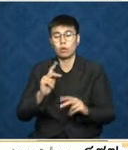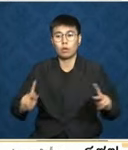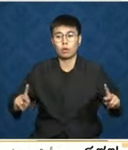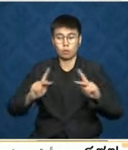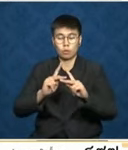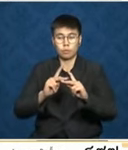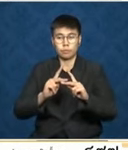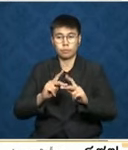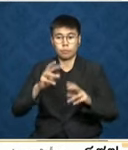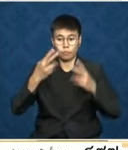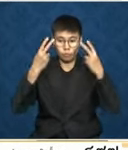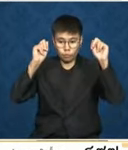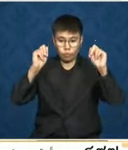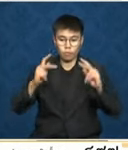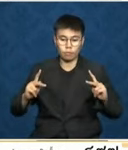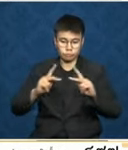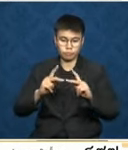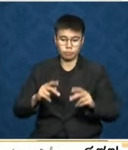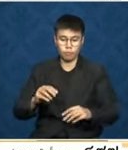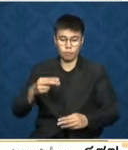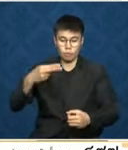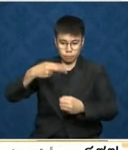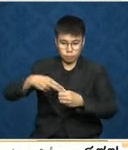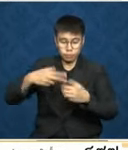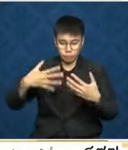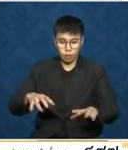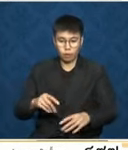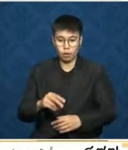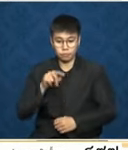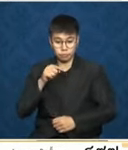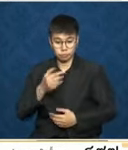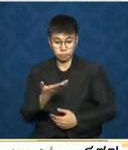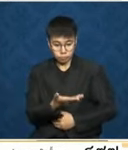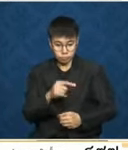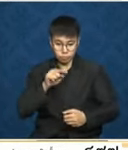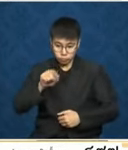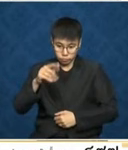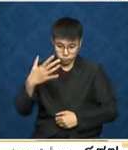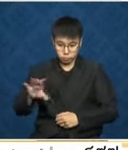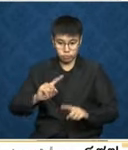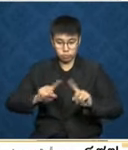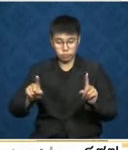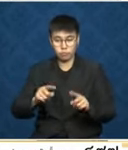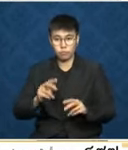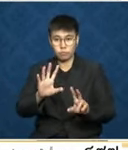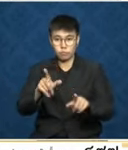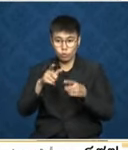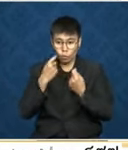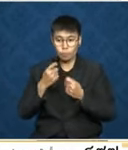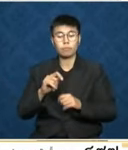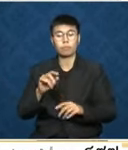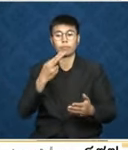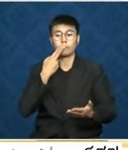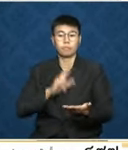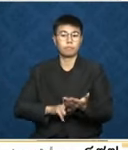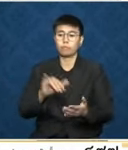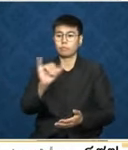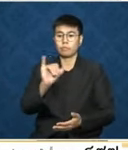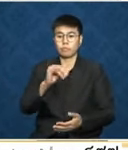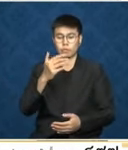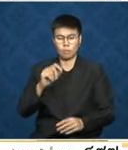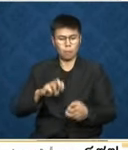งานติดตามถาทางทีมงานทั้ง 2สำนักอยู่ตลอดก็ทราบว่าท่านสั่งการแล้วแต่ก็ไม่ได้มีการส่งหนังสือตรอบกลับมานะครับไม่ทราบว่าเรื่อง